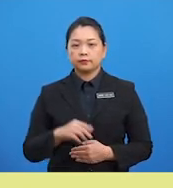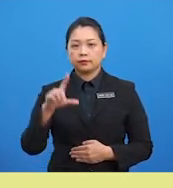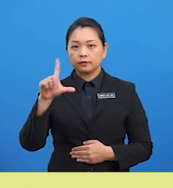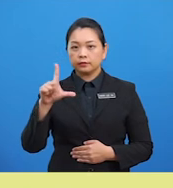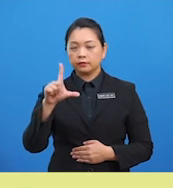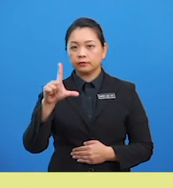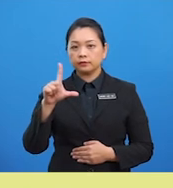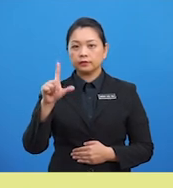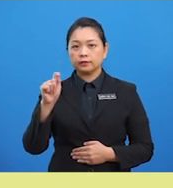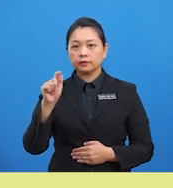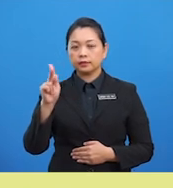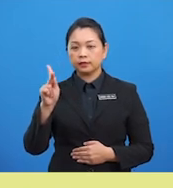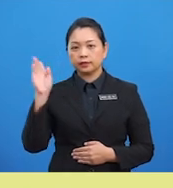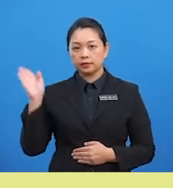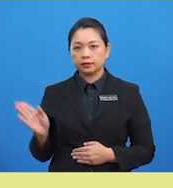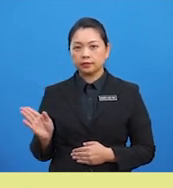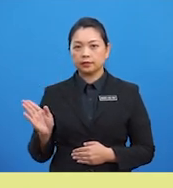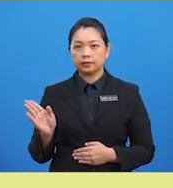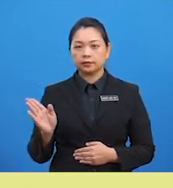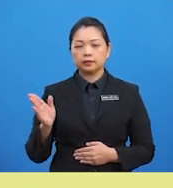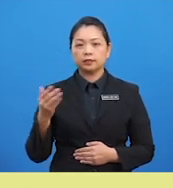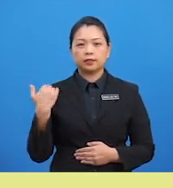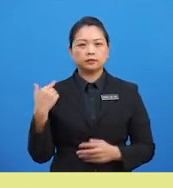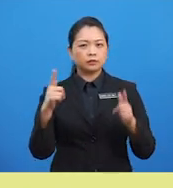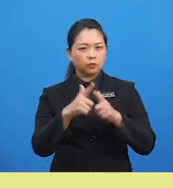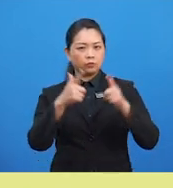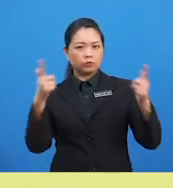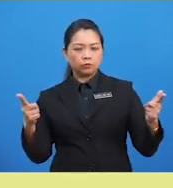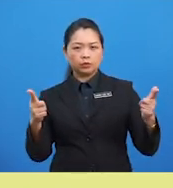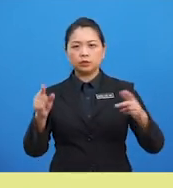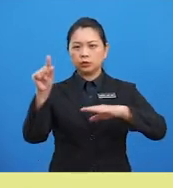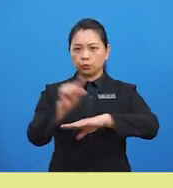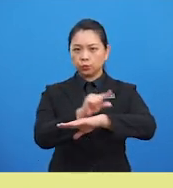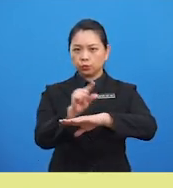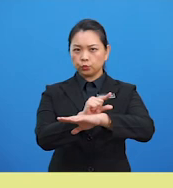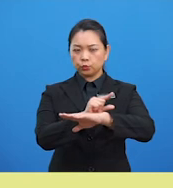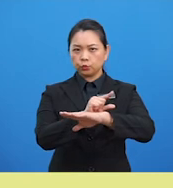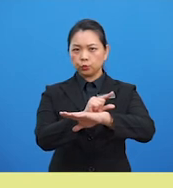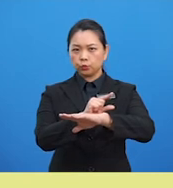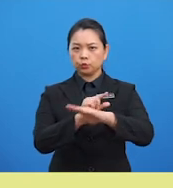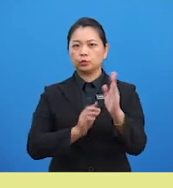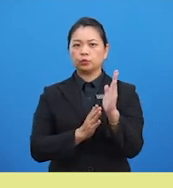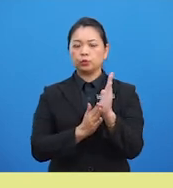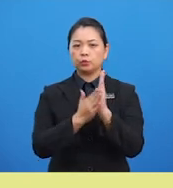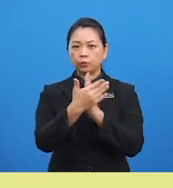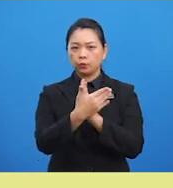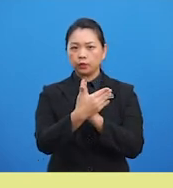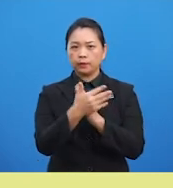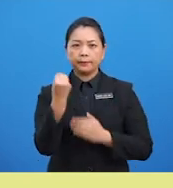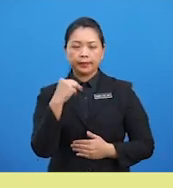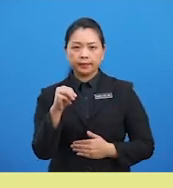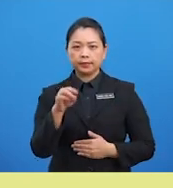Lukisan-lukisan ini sangat meluas digunakan oleh mereka yang